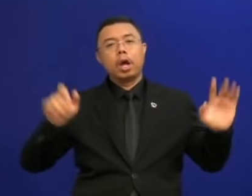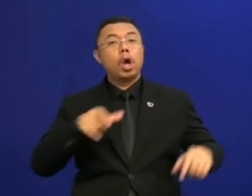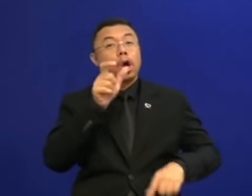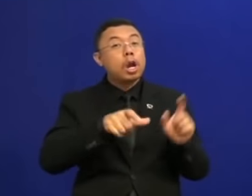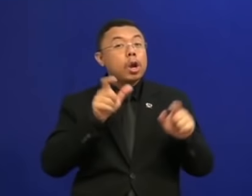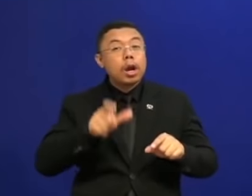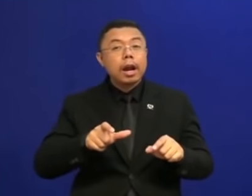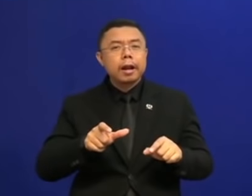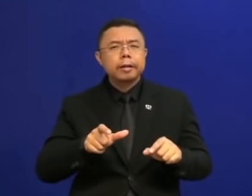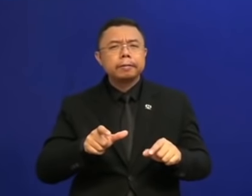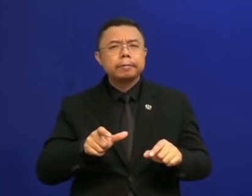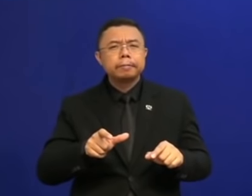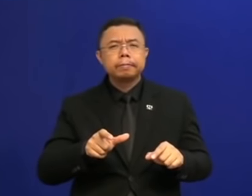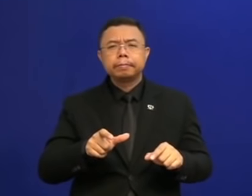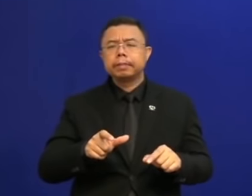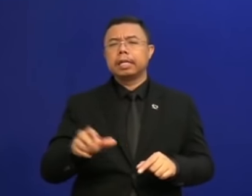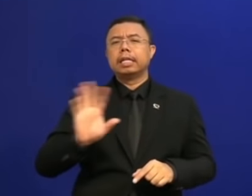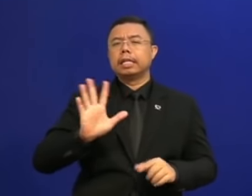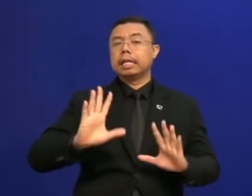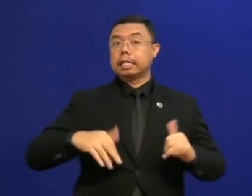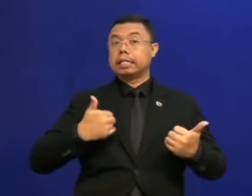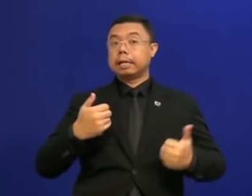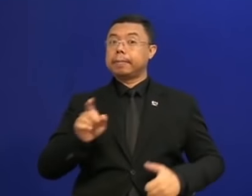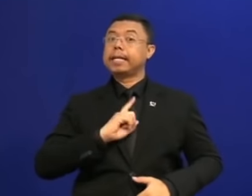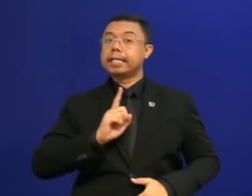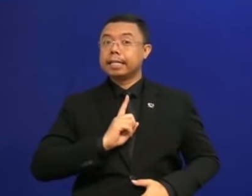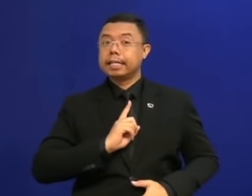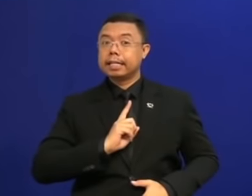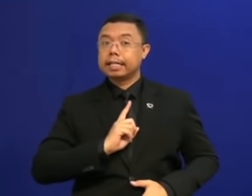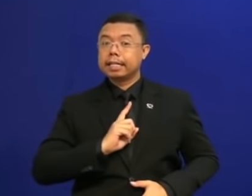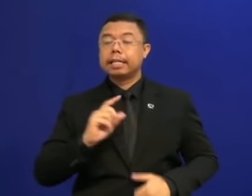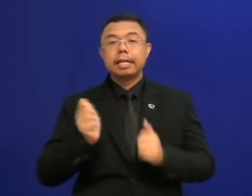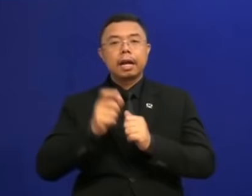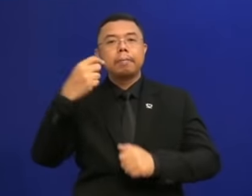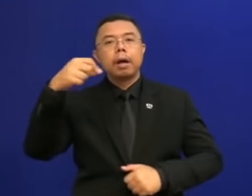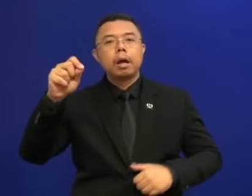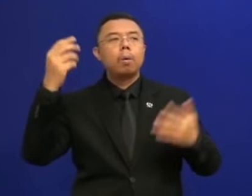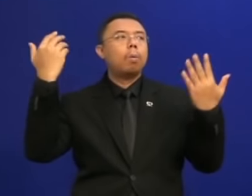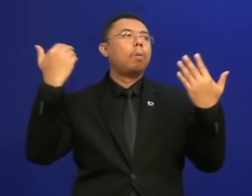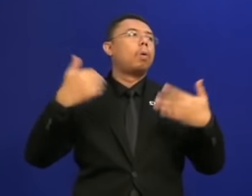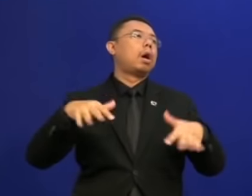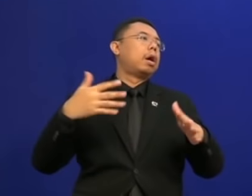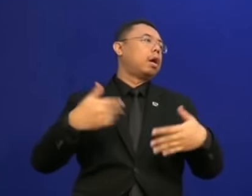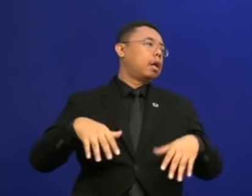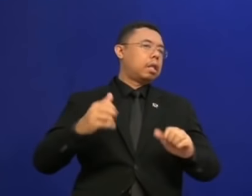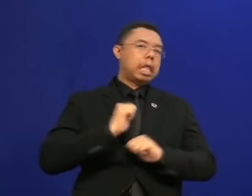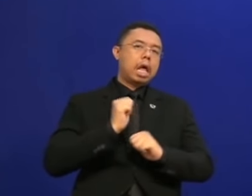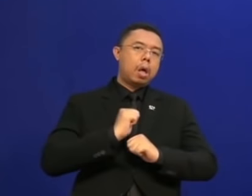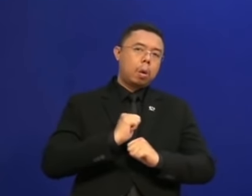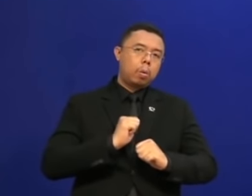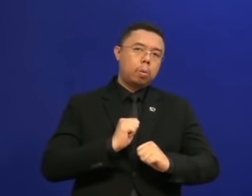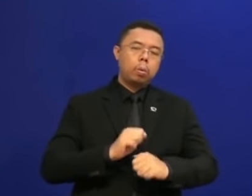Orang-orang yang tidak mempersiapkan diri dengan baik, wah, mengerikan.